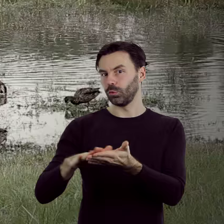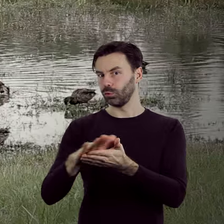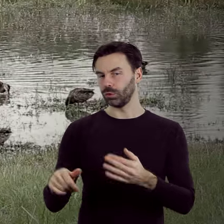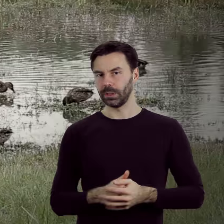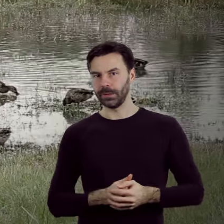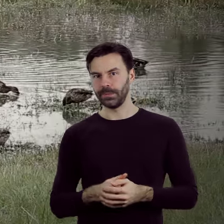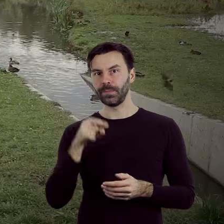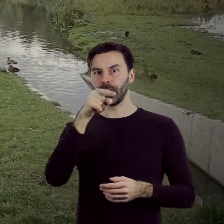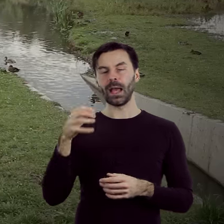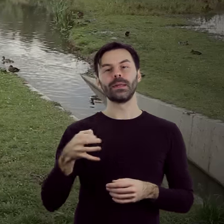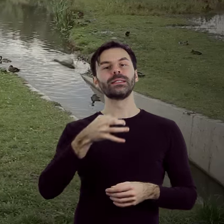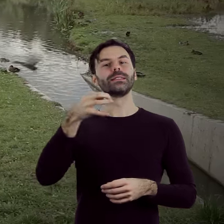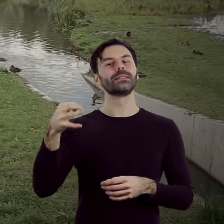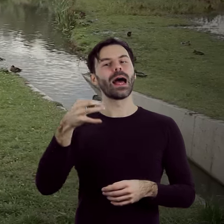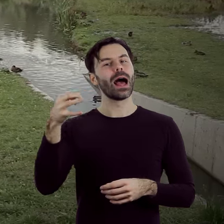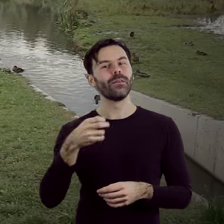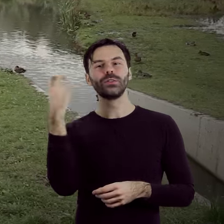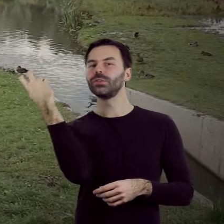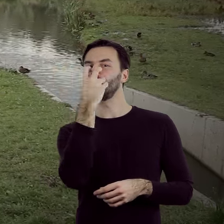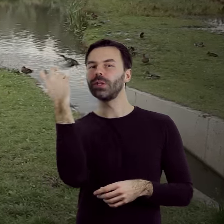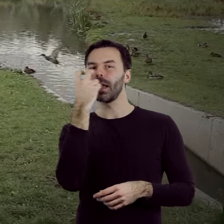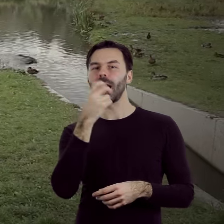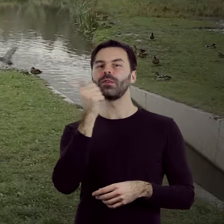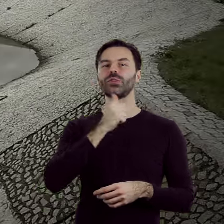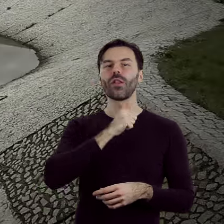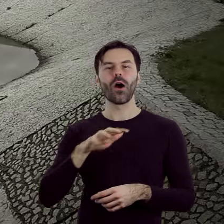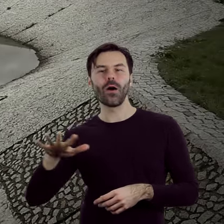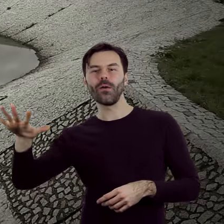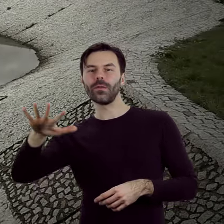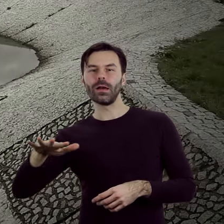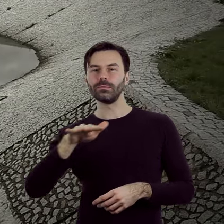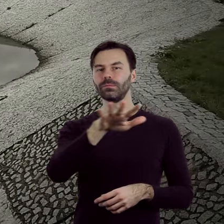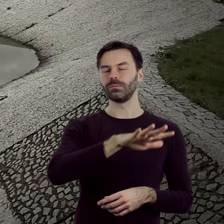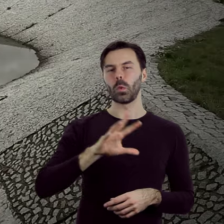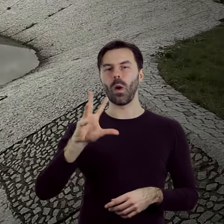wody. Nad stawami tworzą się atrakcyjne tereny zielone.